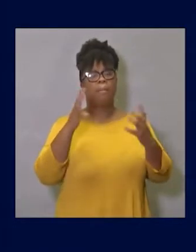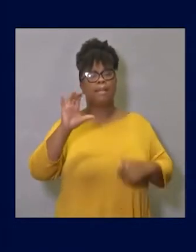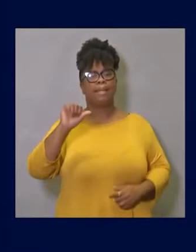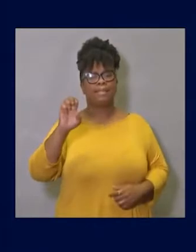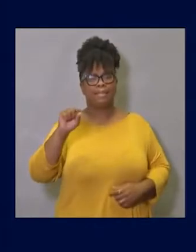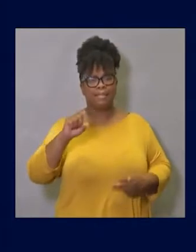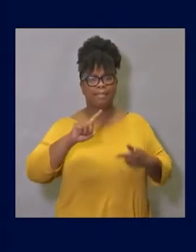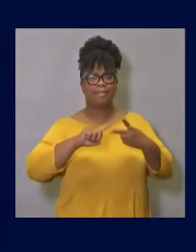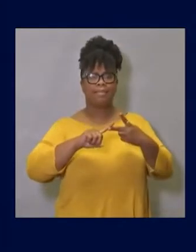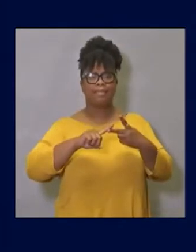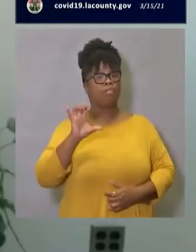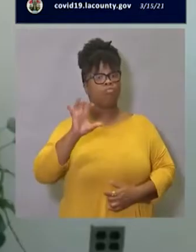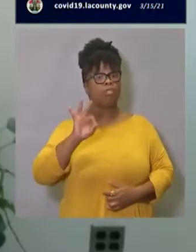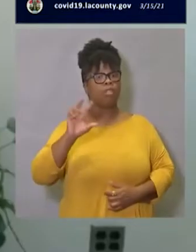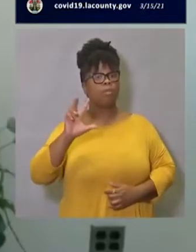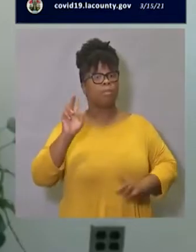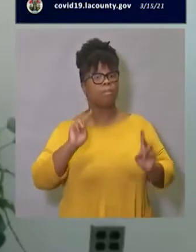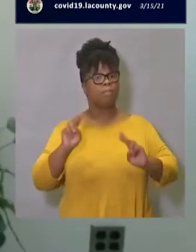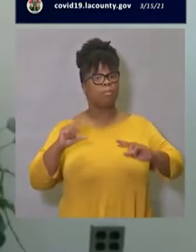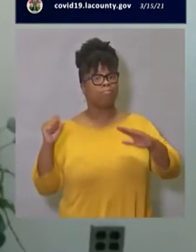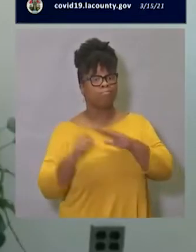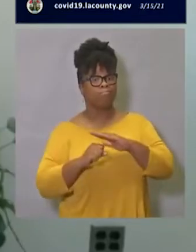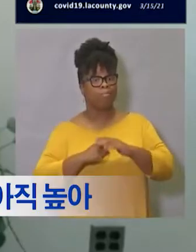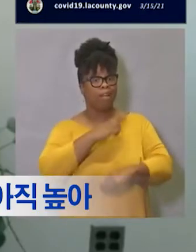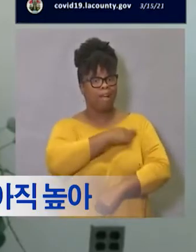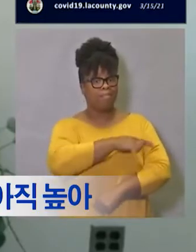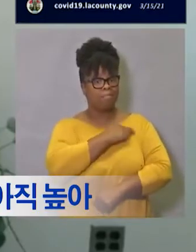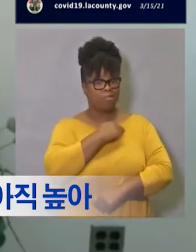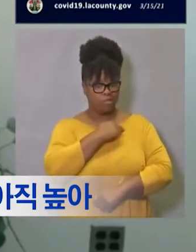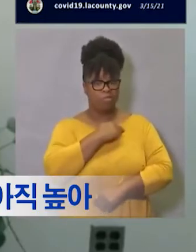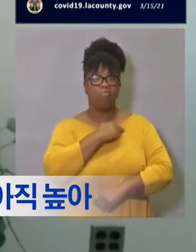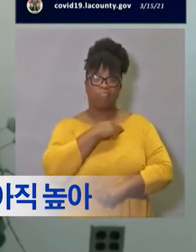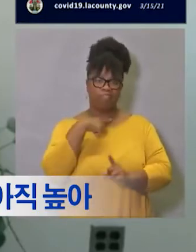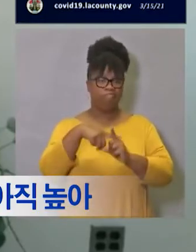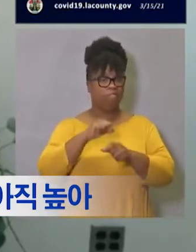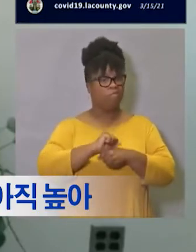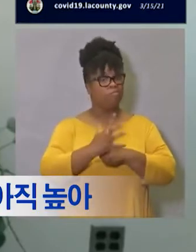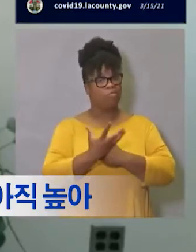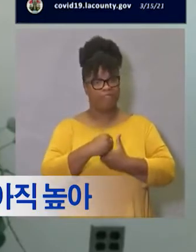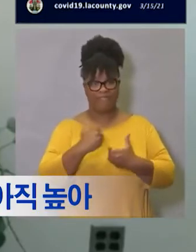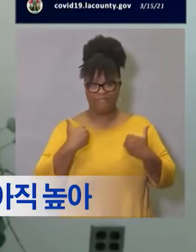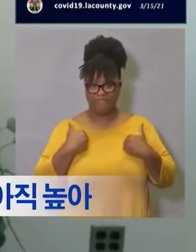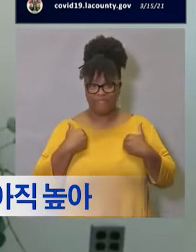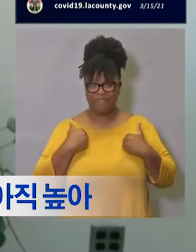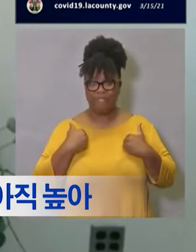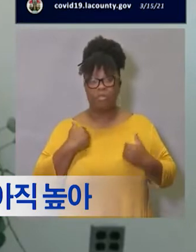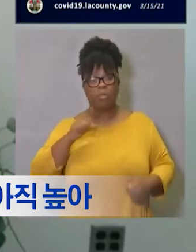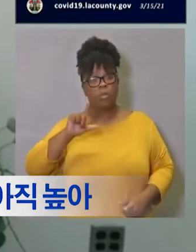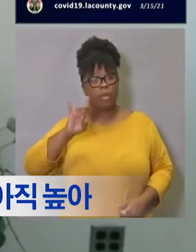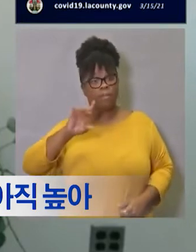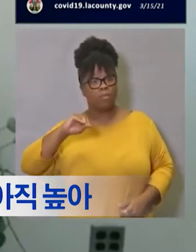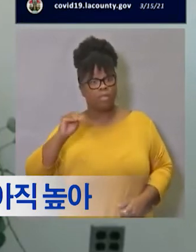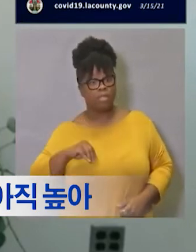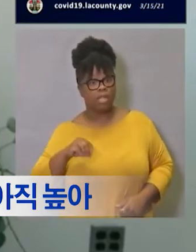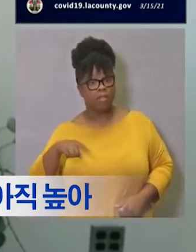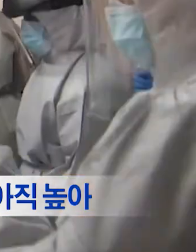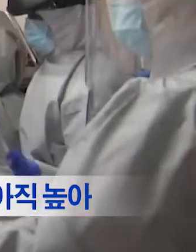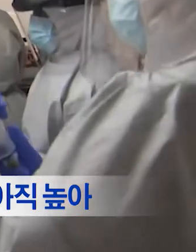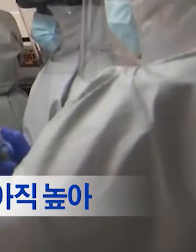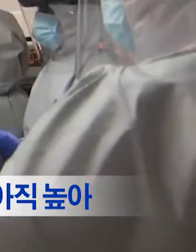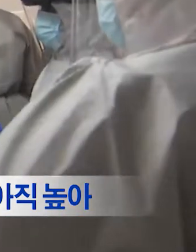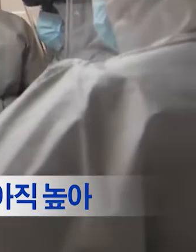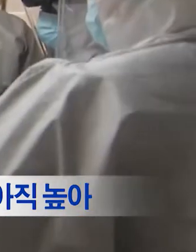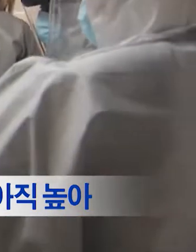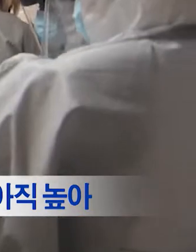기록했습니다. 이번 환자 수 역시 오늘 865명을 기록해 어제보다 28명이 더 줄었습니다. 다만